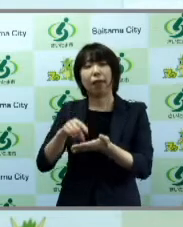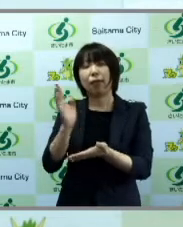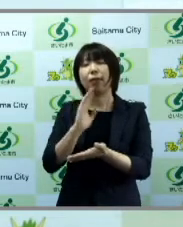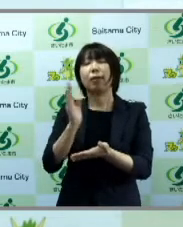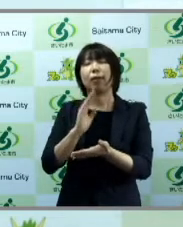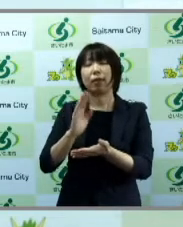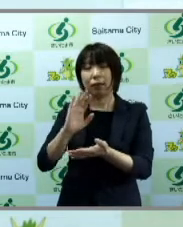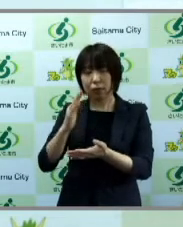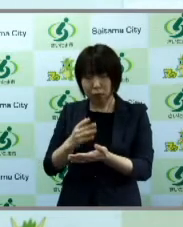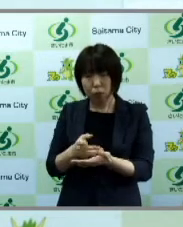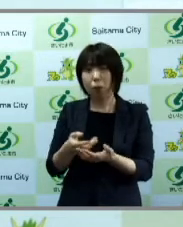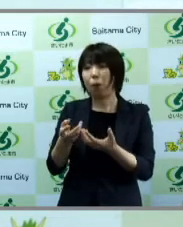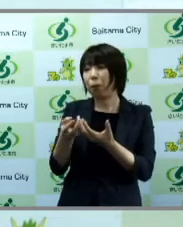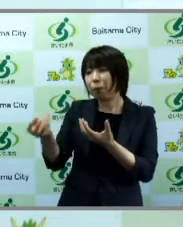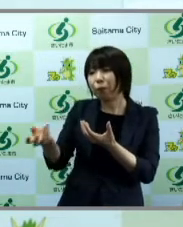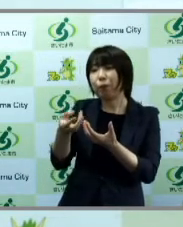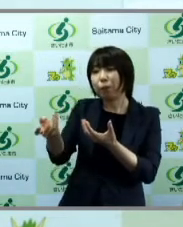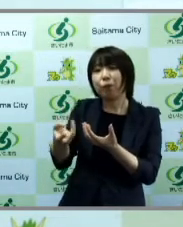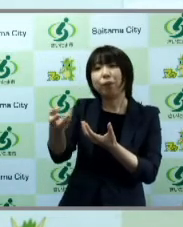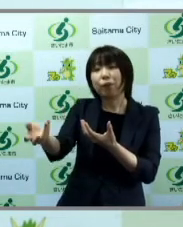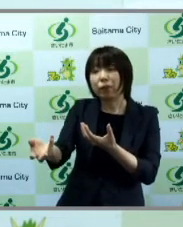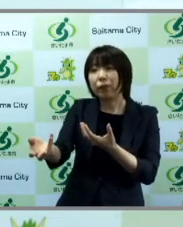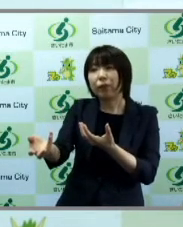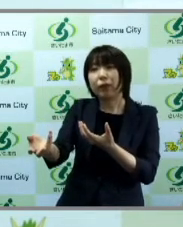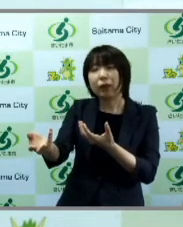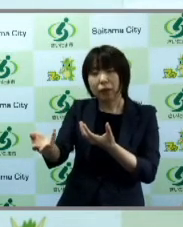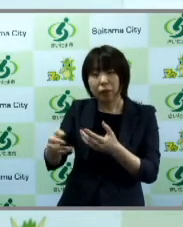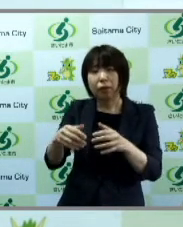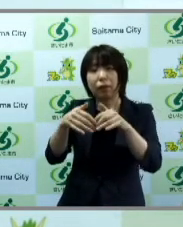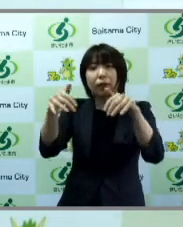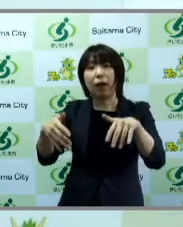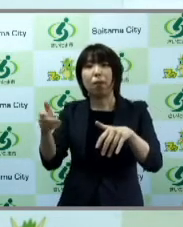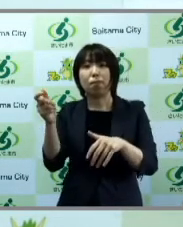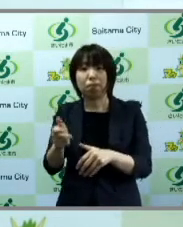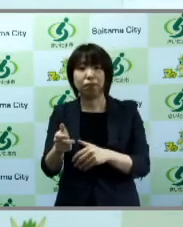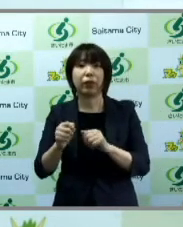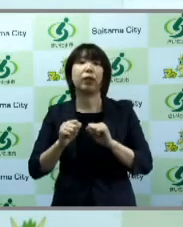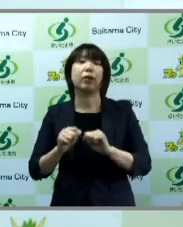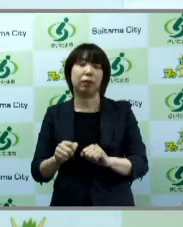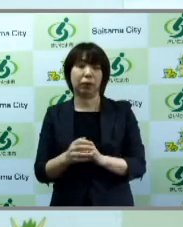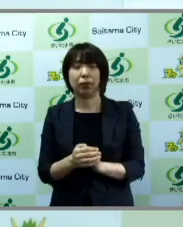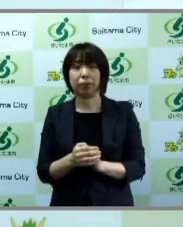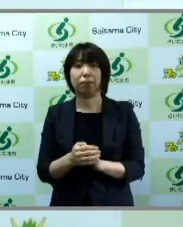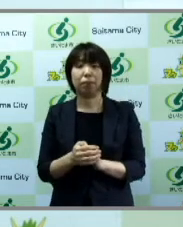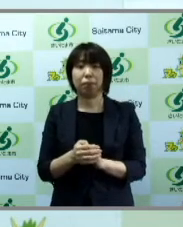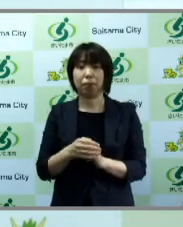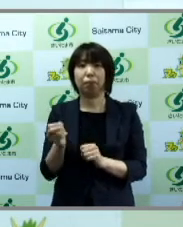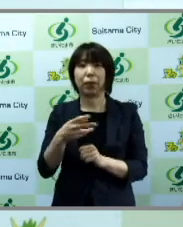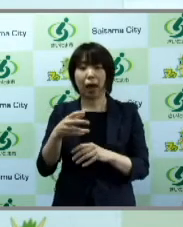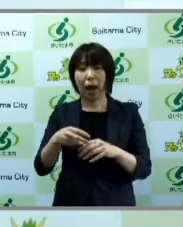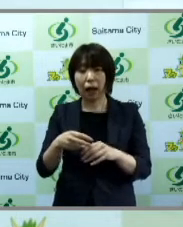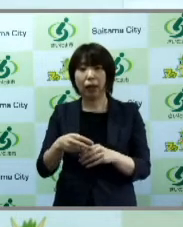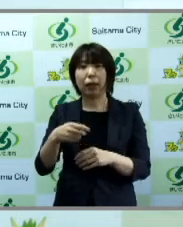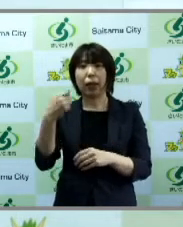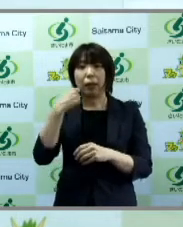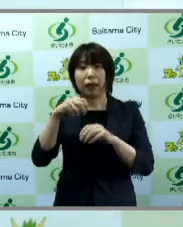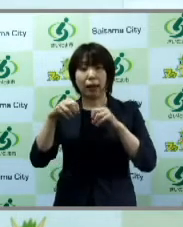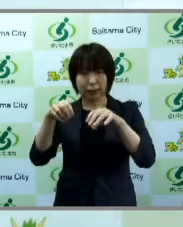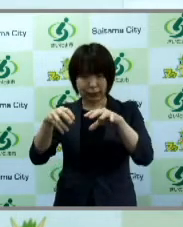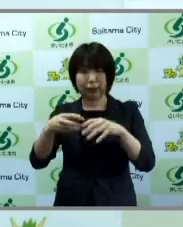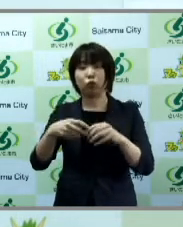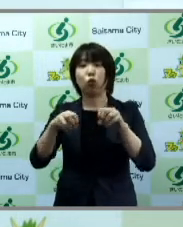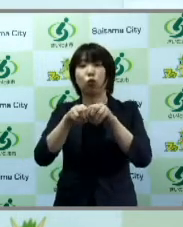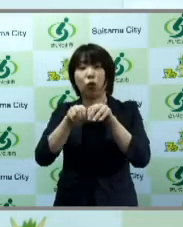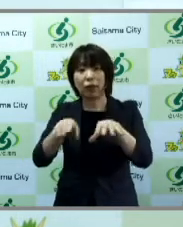った人たちを、投入をしながら増強していくと。でさらに今クラスターについては、先般